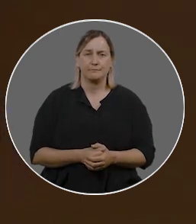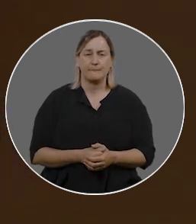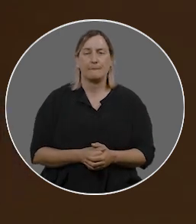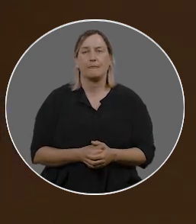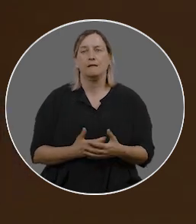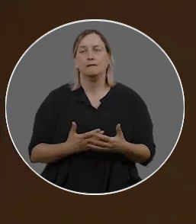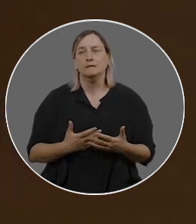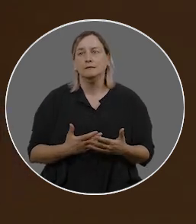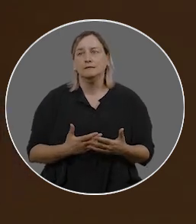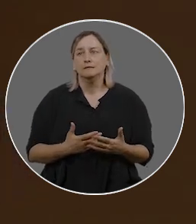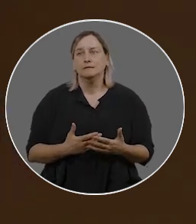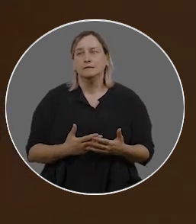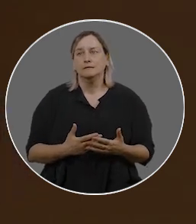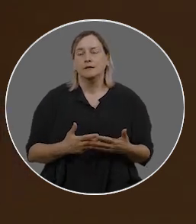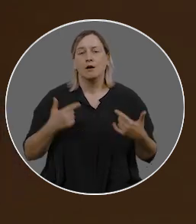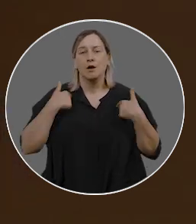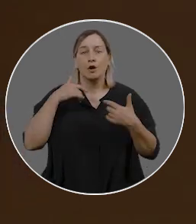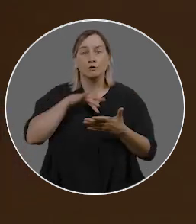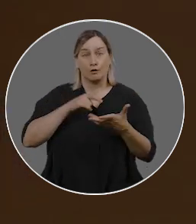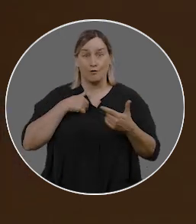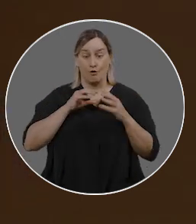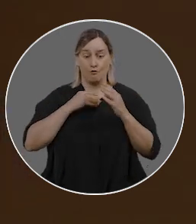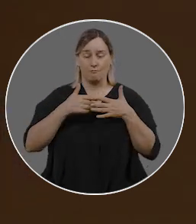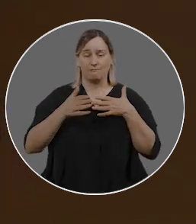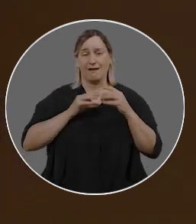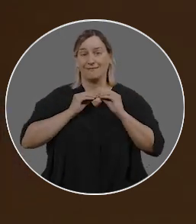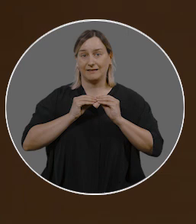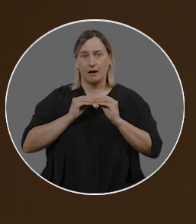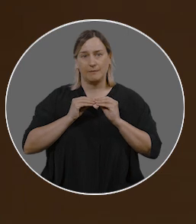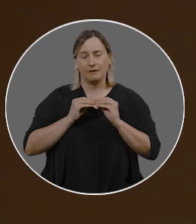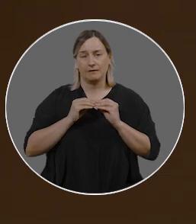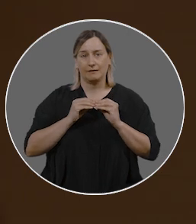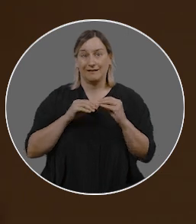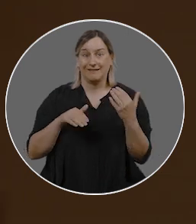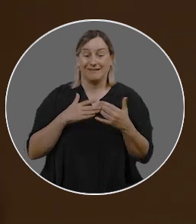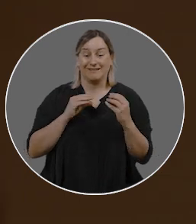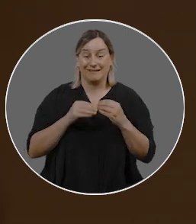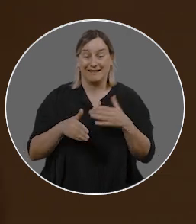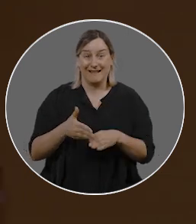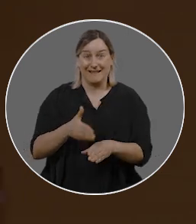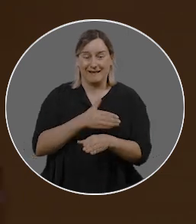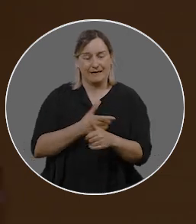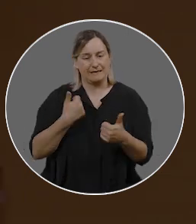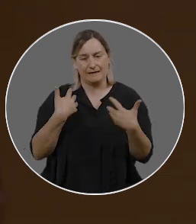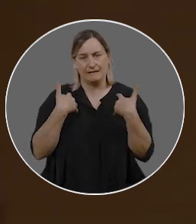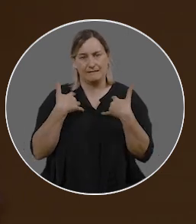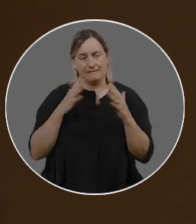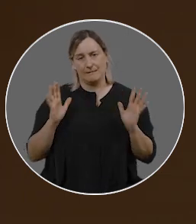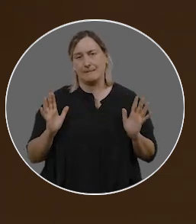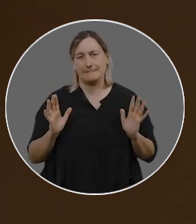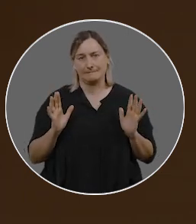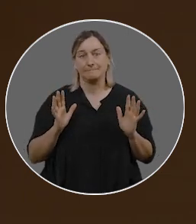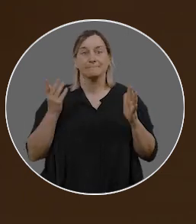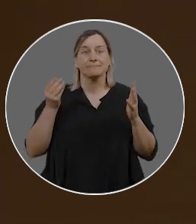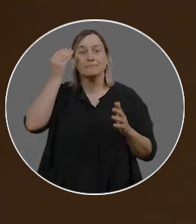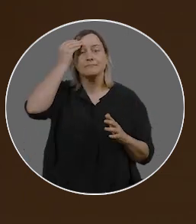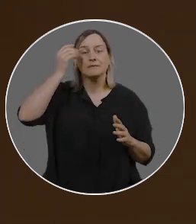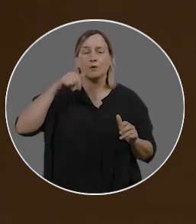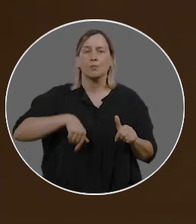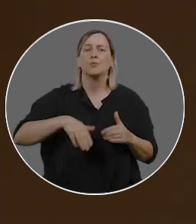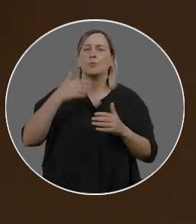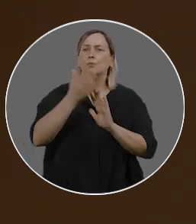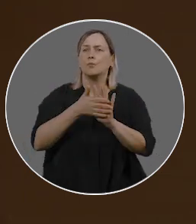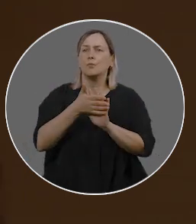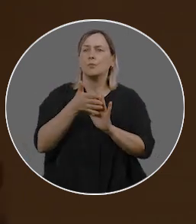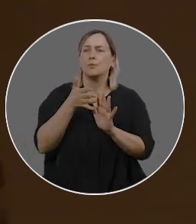jo sempre que he de fer un tràmit primer pateixo. O sigui, normalment, crec que avui ho comentava amb